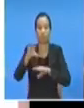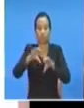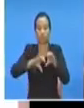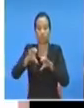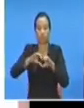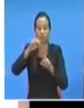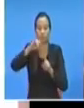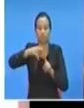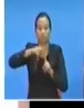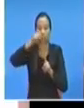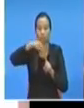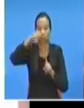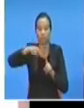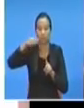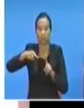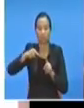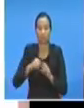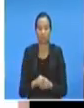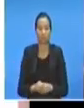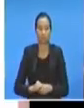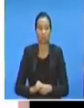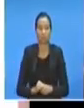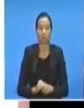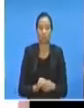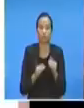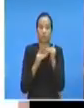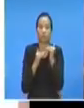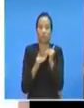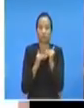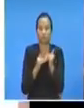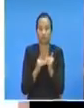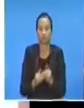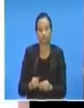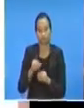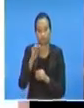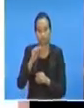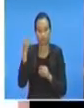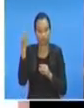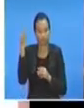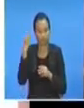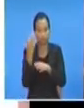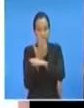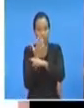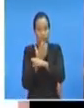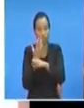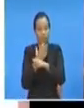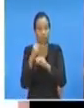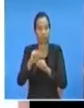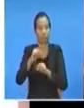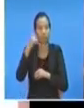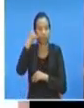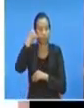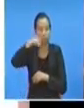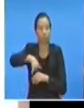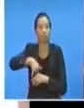ถี่และกำกับการประกอบกิจการวิทยุกระจายเสียงวิทยุโทรทัศน์และกิจการโทรคมนาคมแ